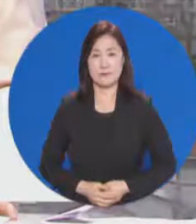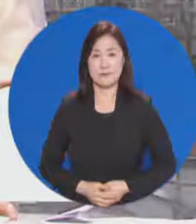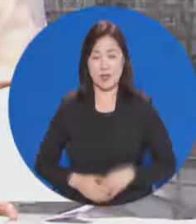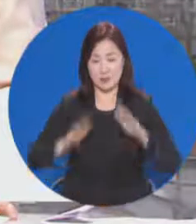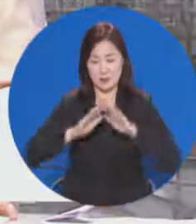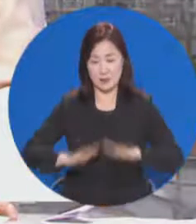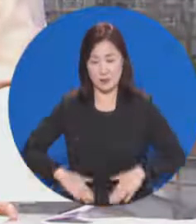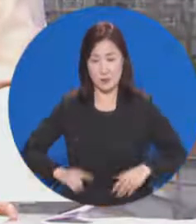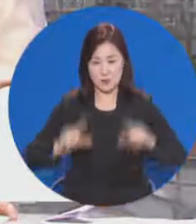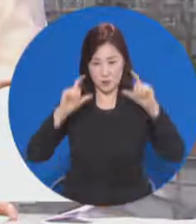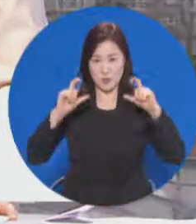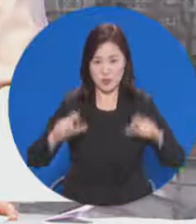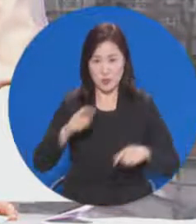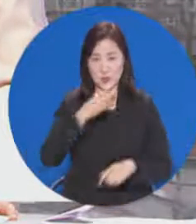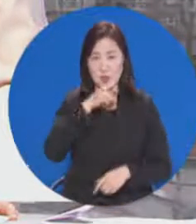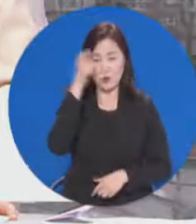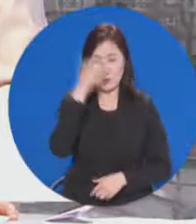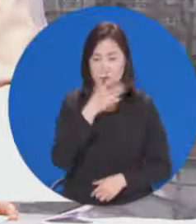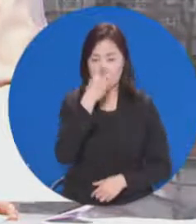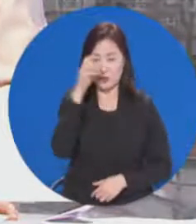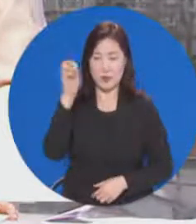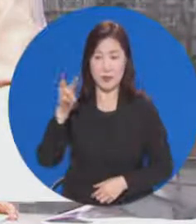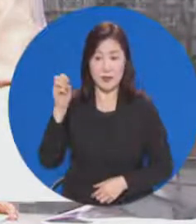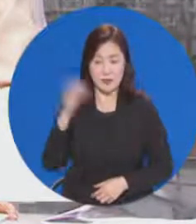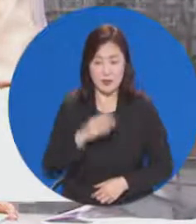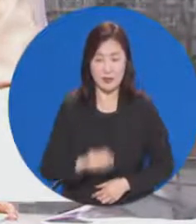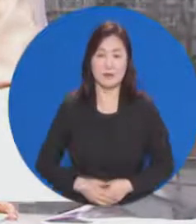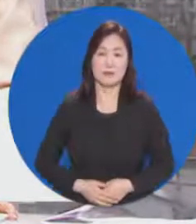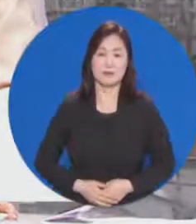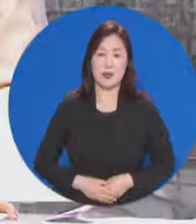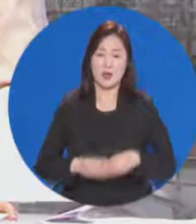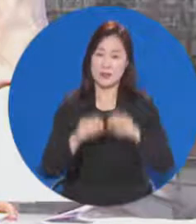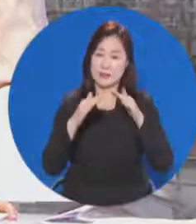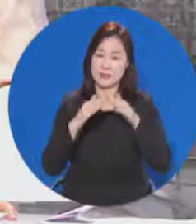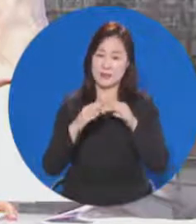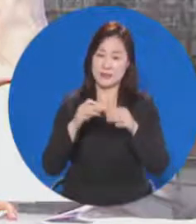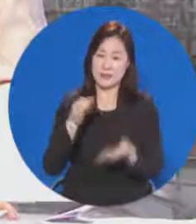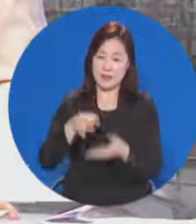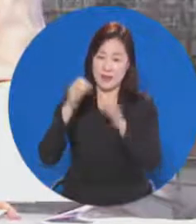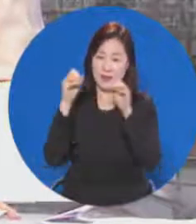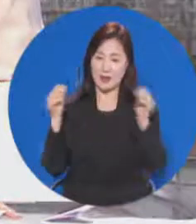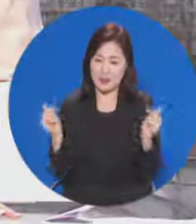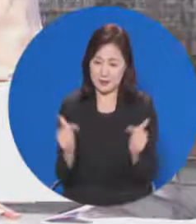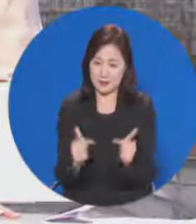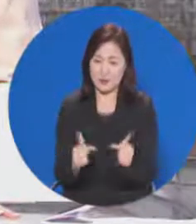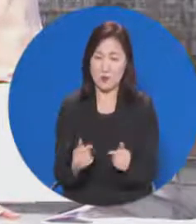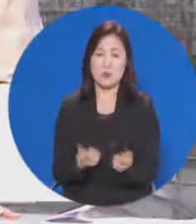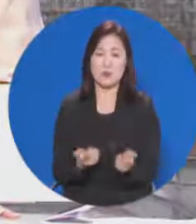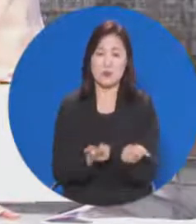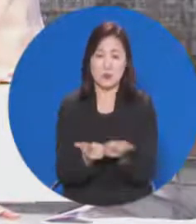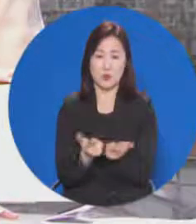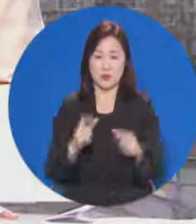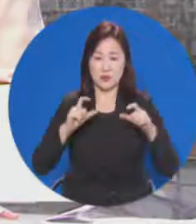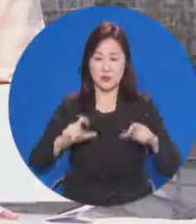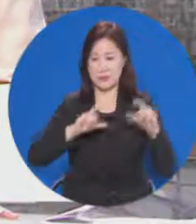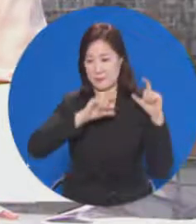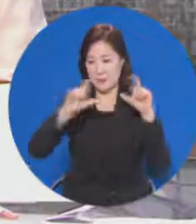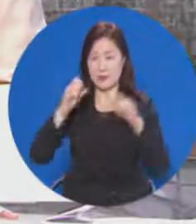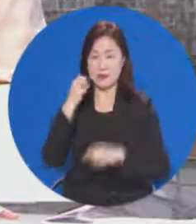전남 동부권 여수, 순천, 광양시가 부동산 시장 안정을 위한 조정 대상 지역으로 지정된 지 석 달이